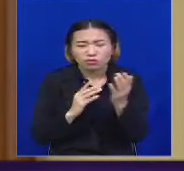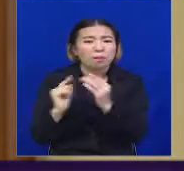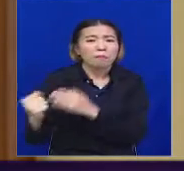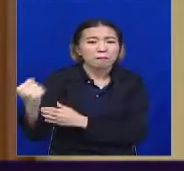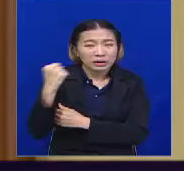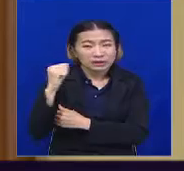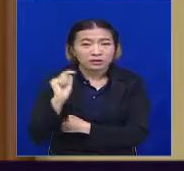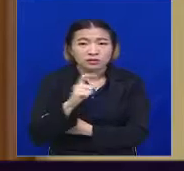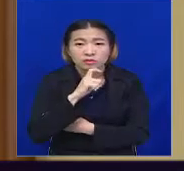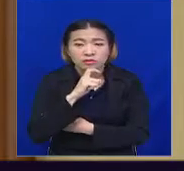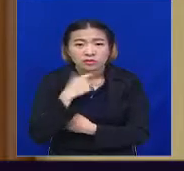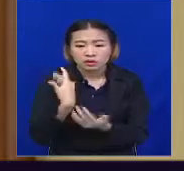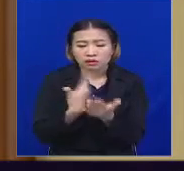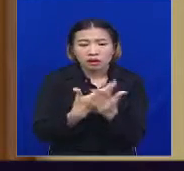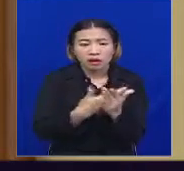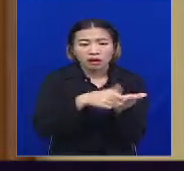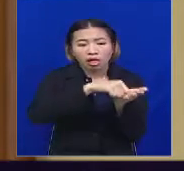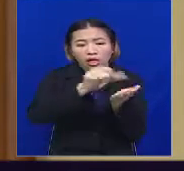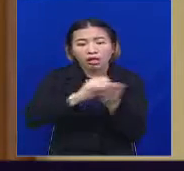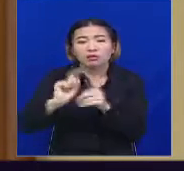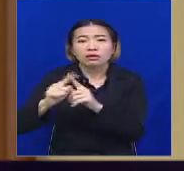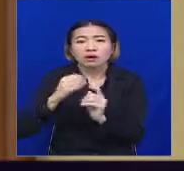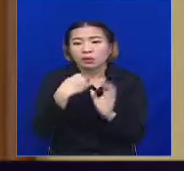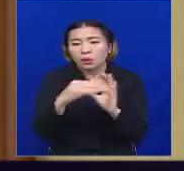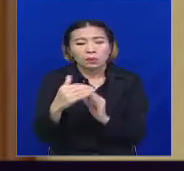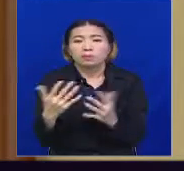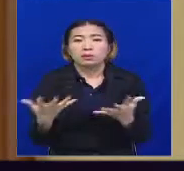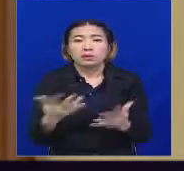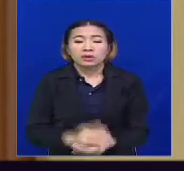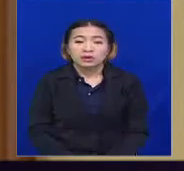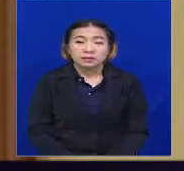แล้วไม่ได้เอาไปเงินไปใช้ไปปากเมื่อไหร่หร